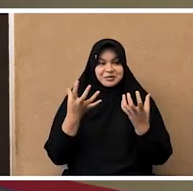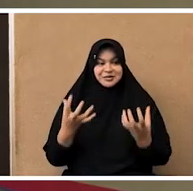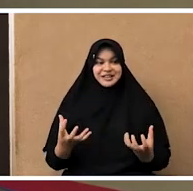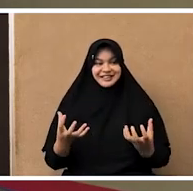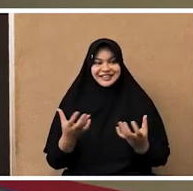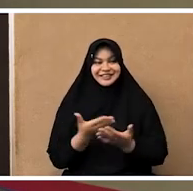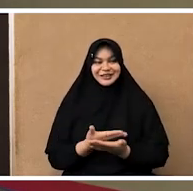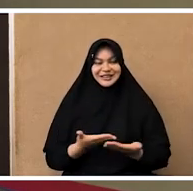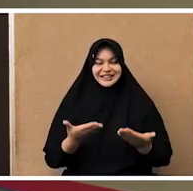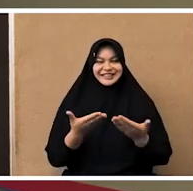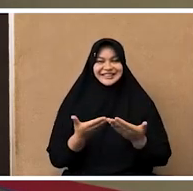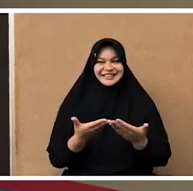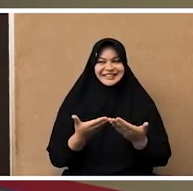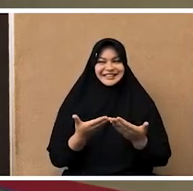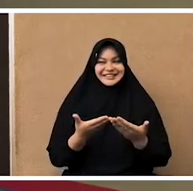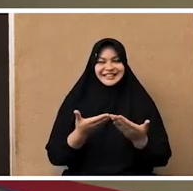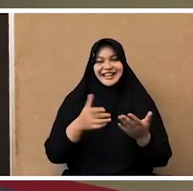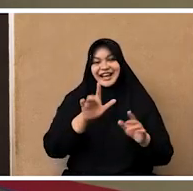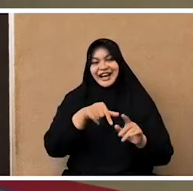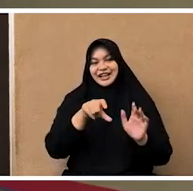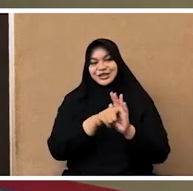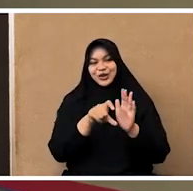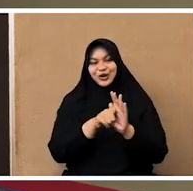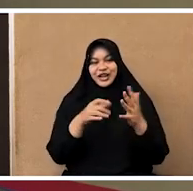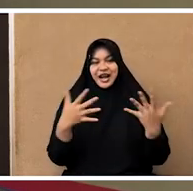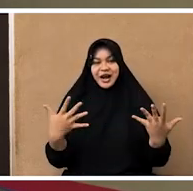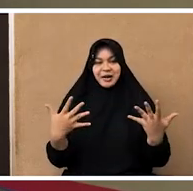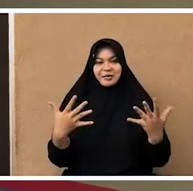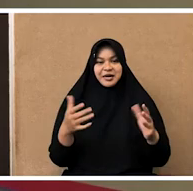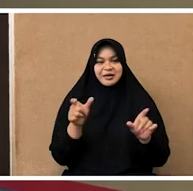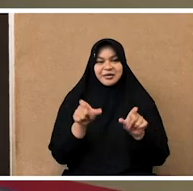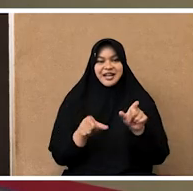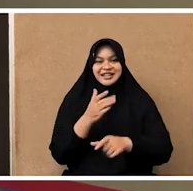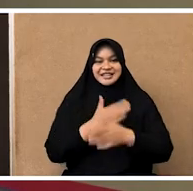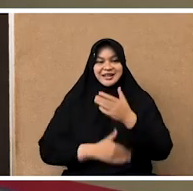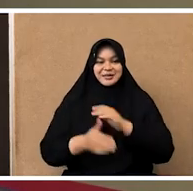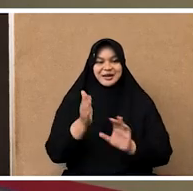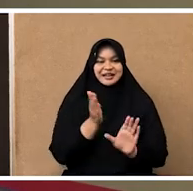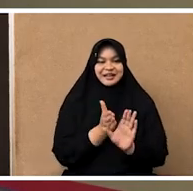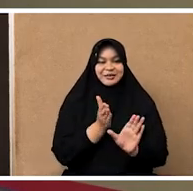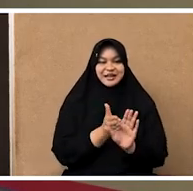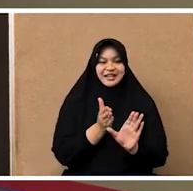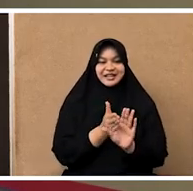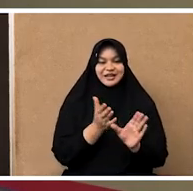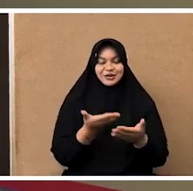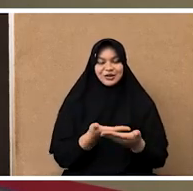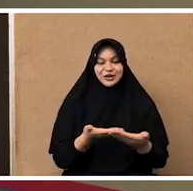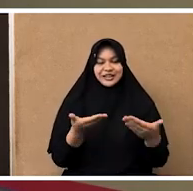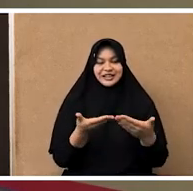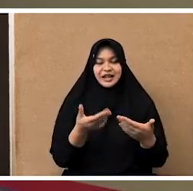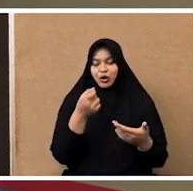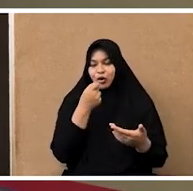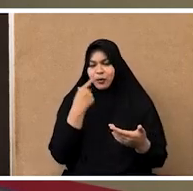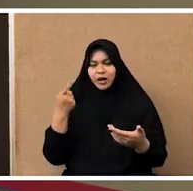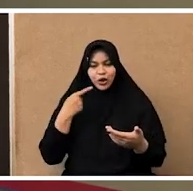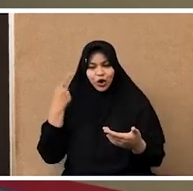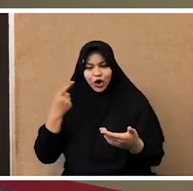kondisi ee penyandang disabilitas misalnya apa penyandang disabilitas sosial itu harus minum obat rutin misalnya maka diberi